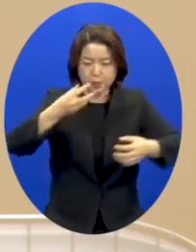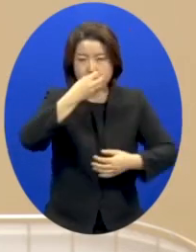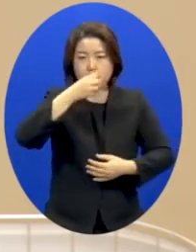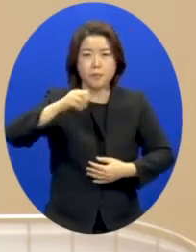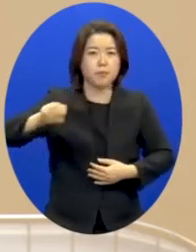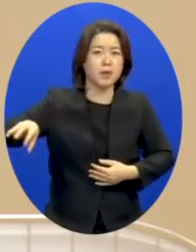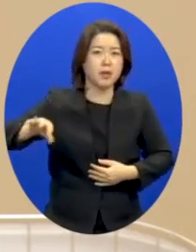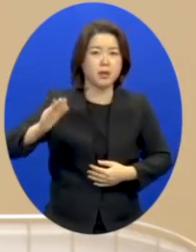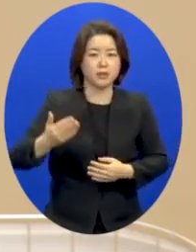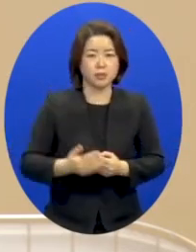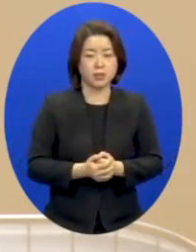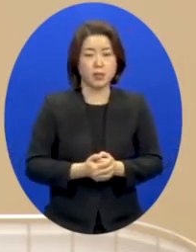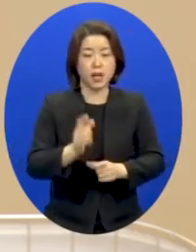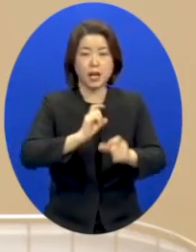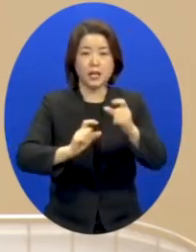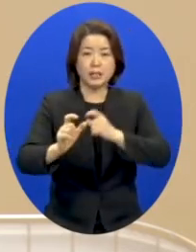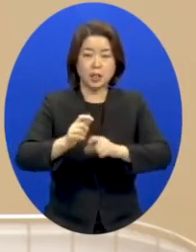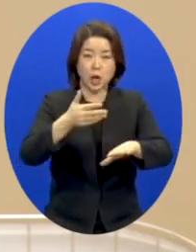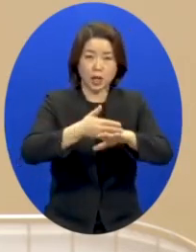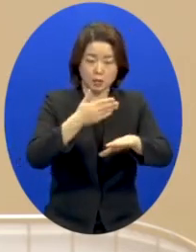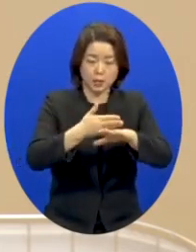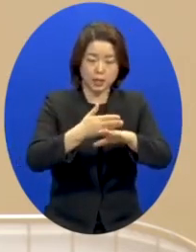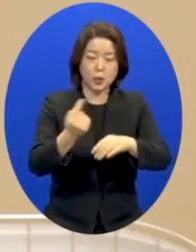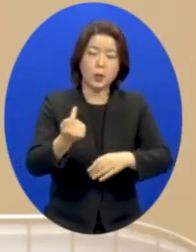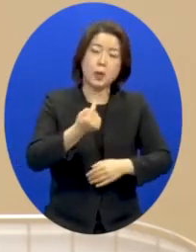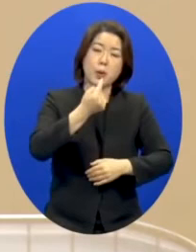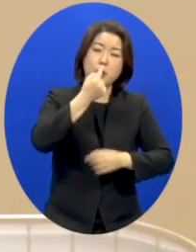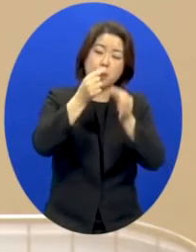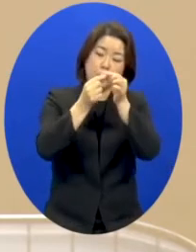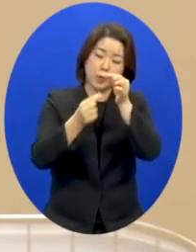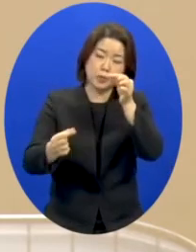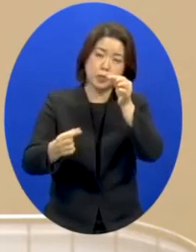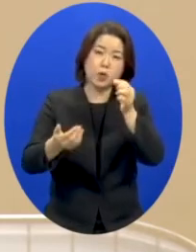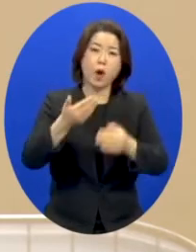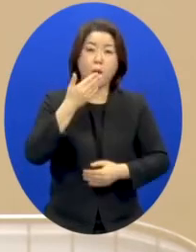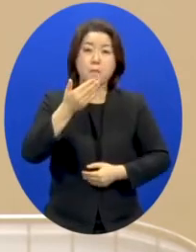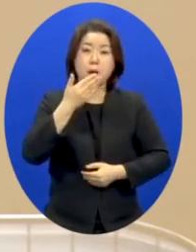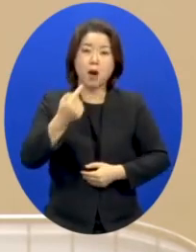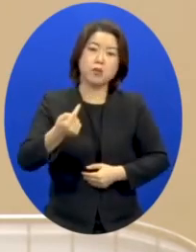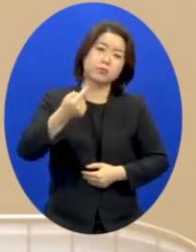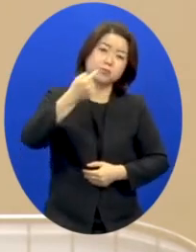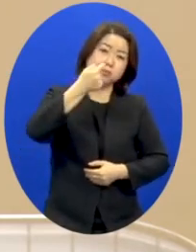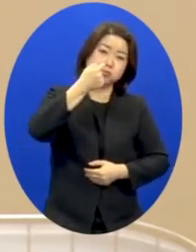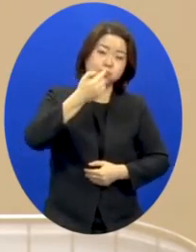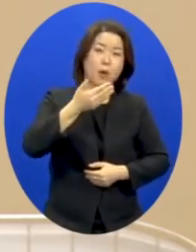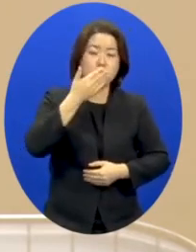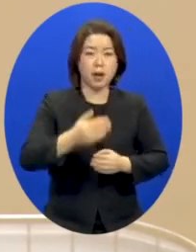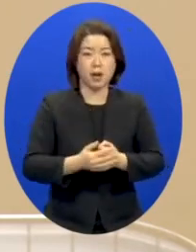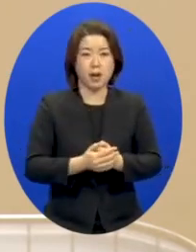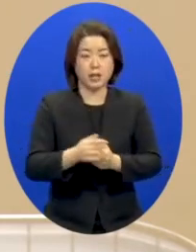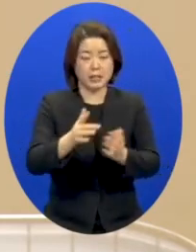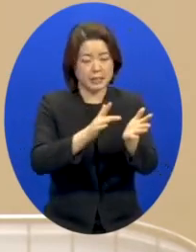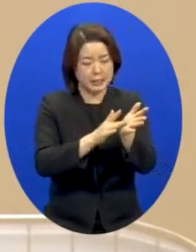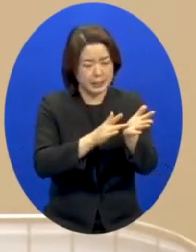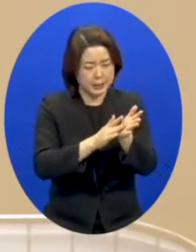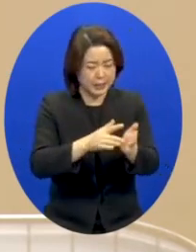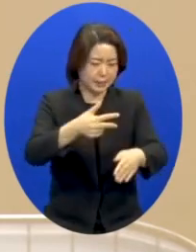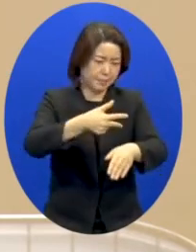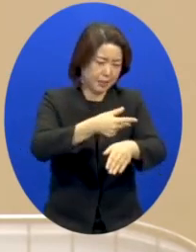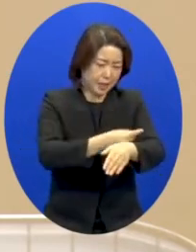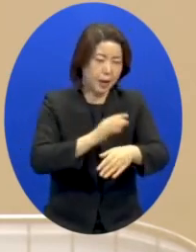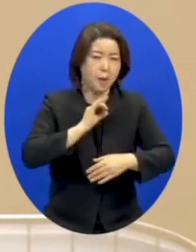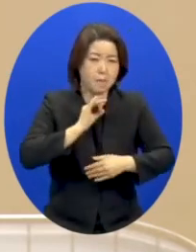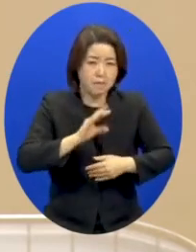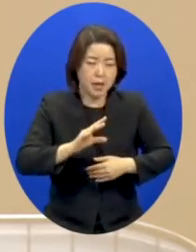더 감사한 것은 콧줄로 음식물을 섭취하기도 하셨습니다. 이것은 약과 수액으로만 버티는